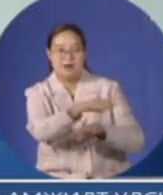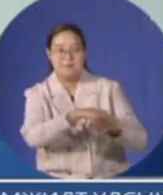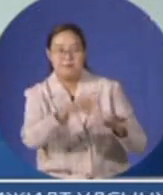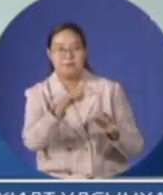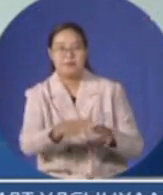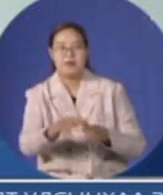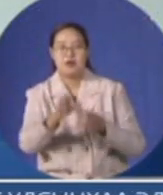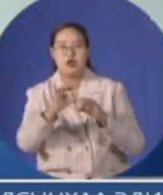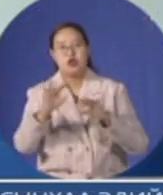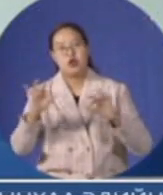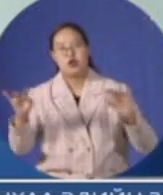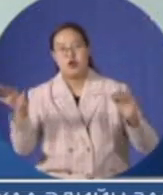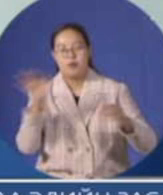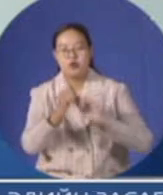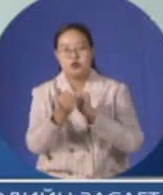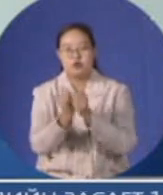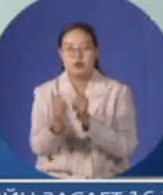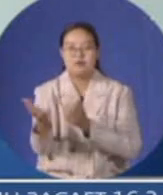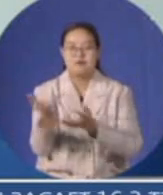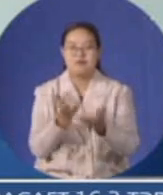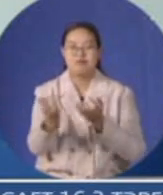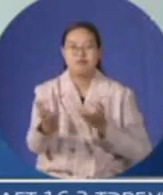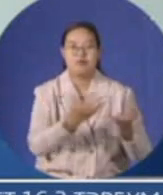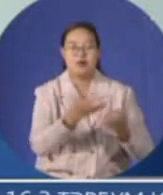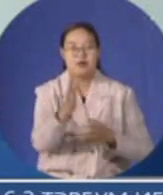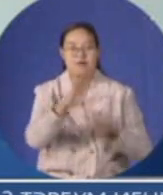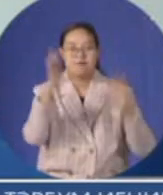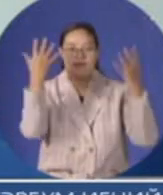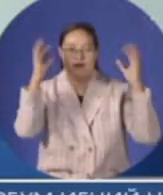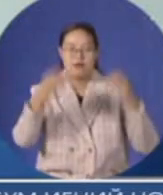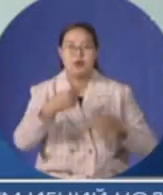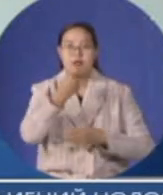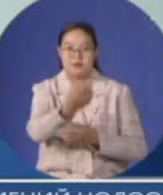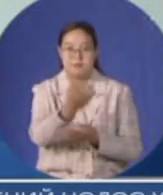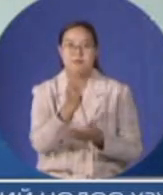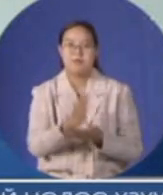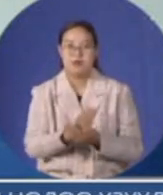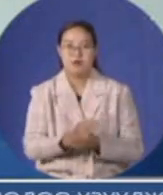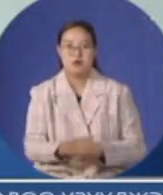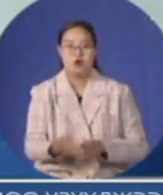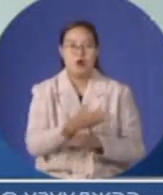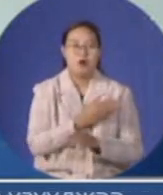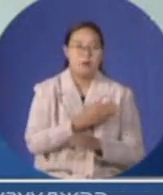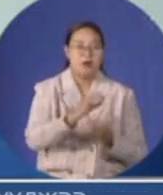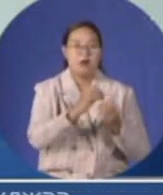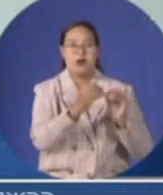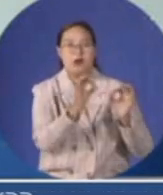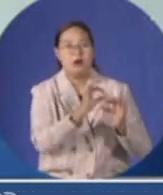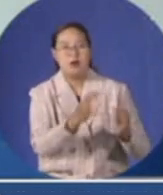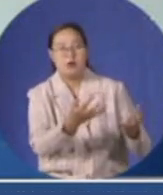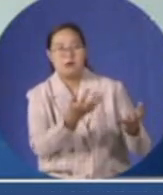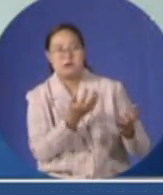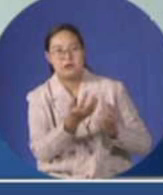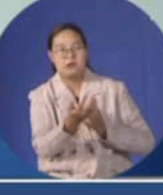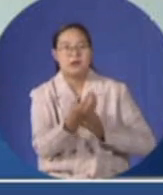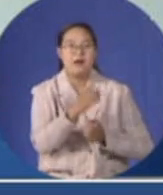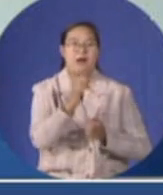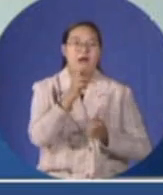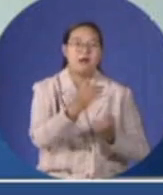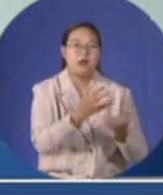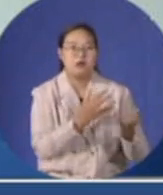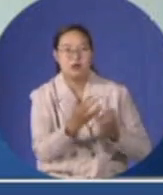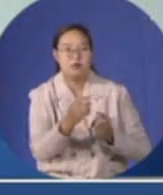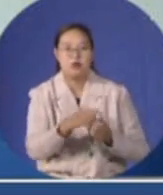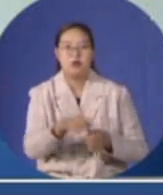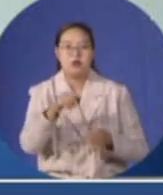төрлийн олон тамирчдыг бас хүлээж авч баяр хүргэлээ. За өмнө нь бол бас алдаг оног одоо бас хүлээж авч ингэж уулздаг байсан